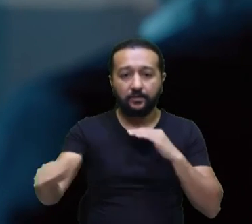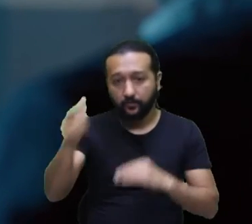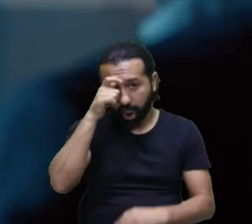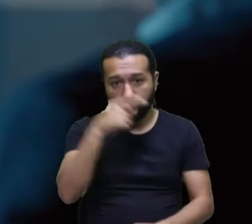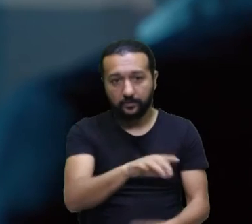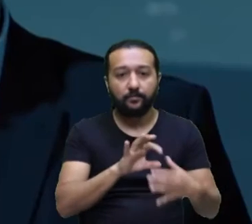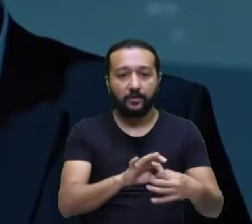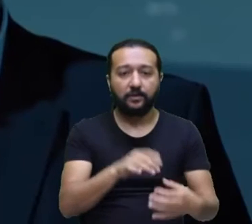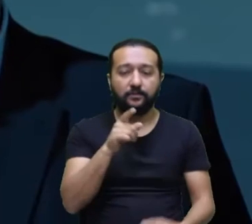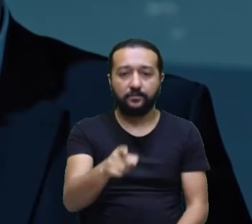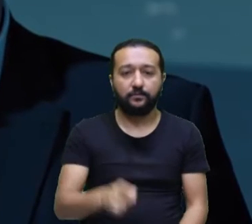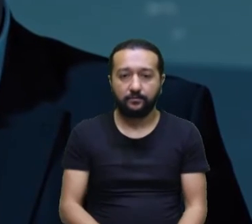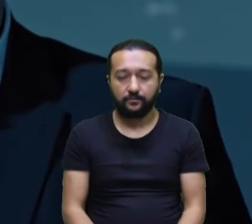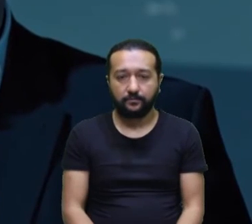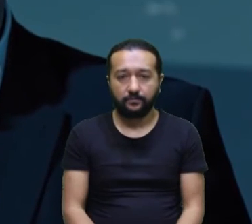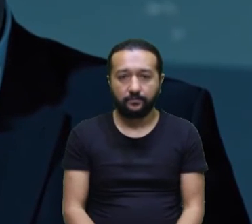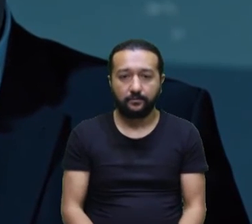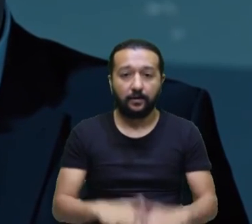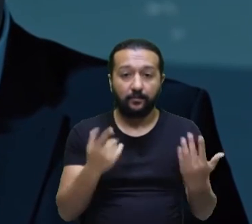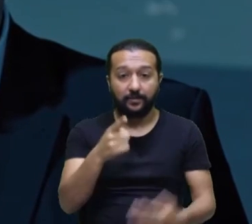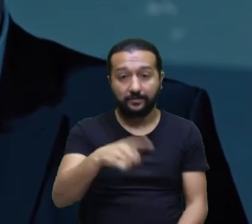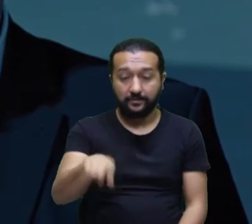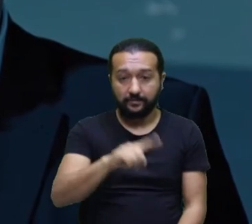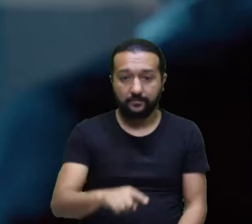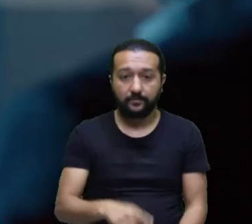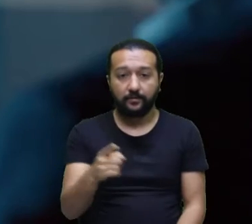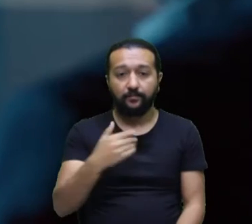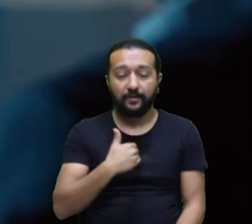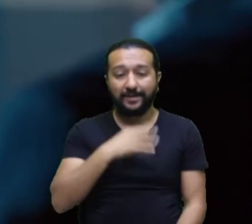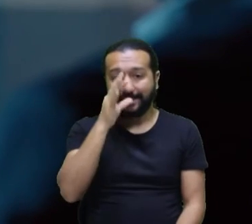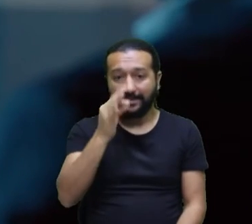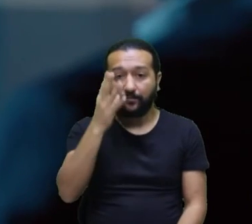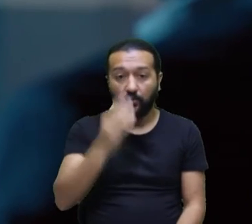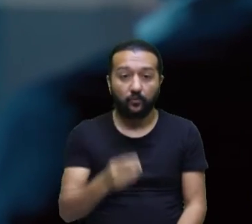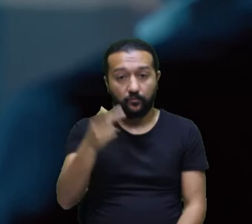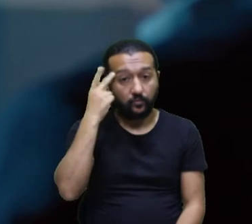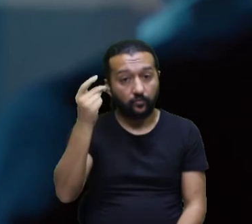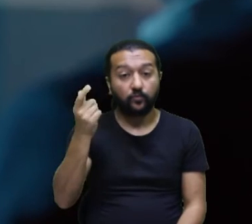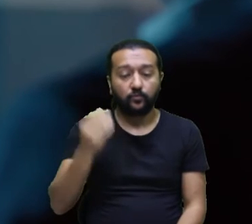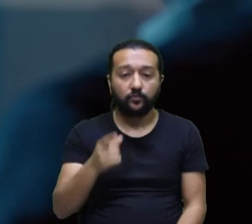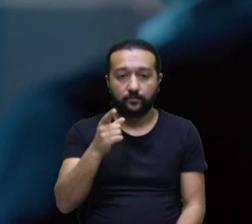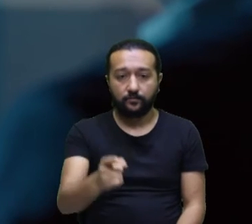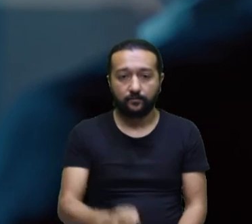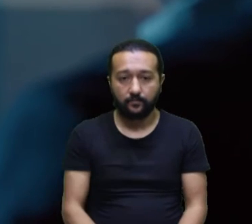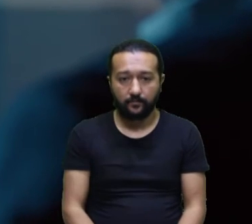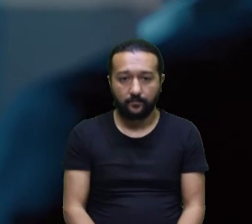Türkiye ayağısınız. Ama siz benim kim olduğumu unutuyorsunuz.